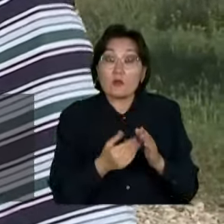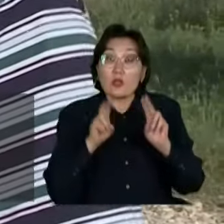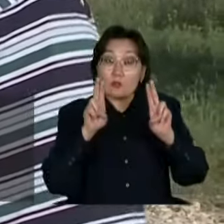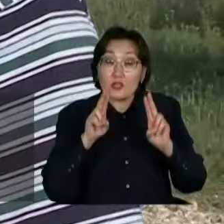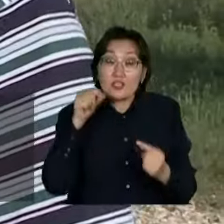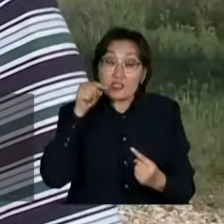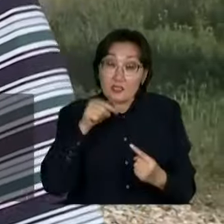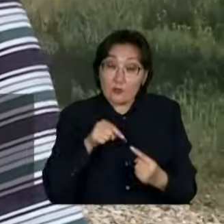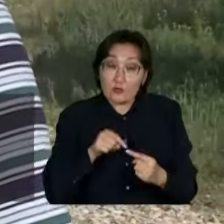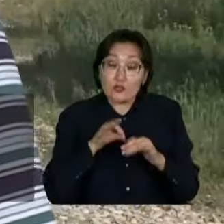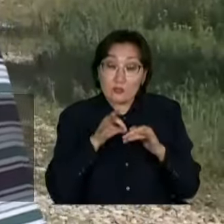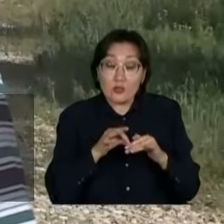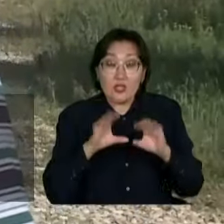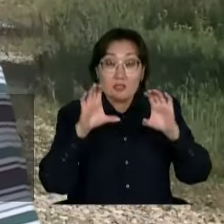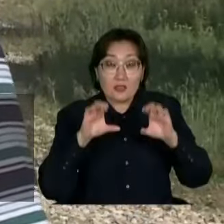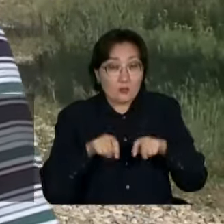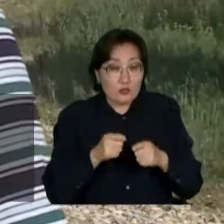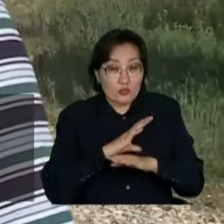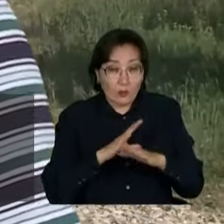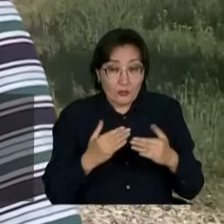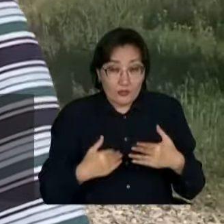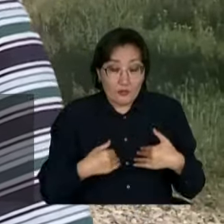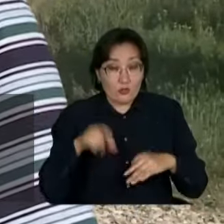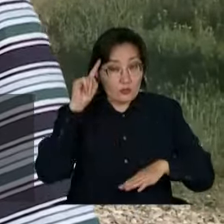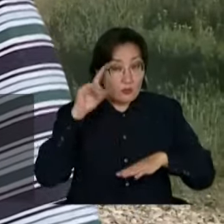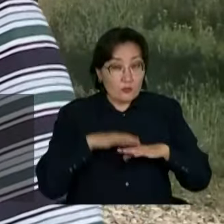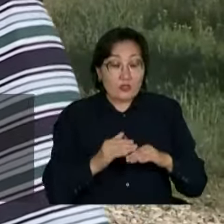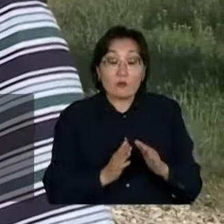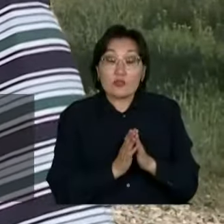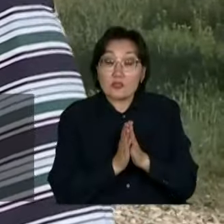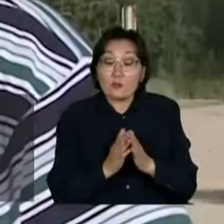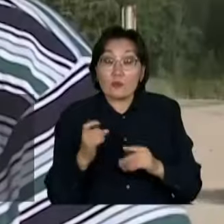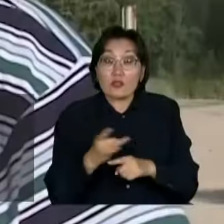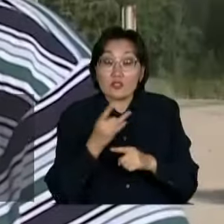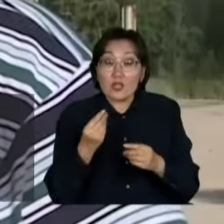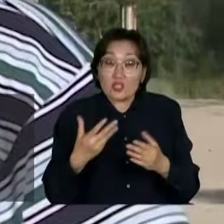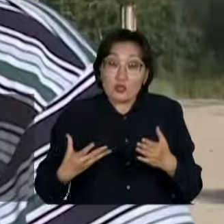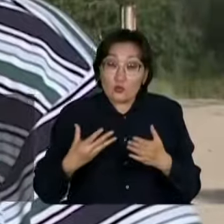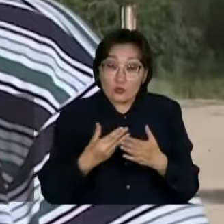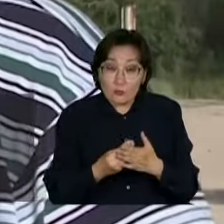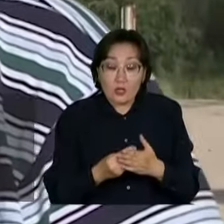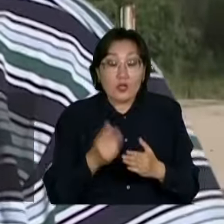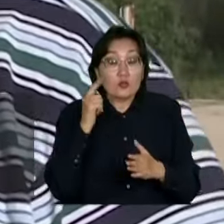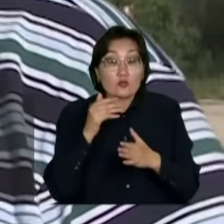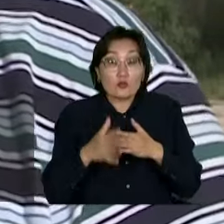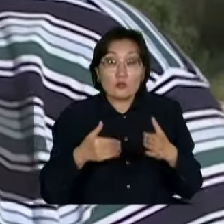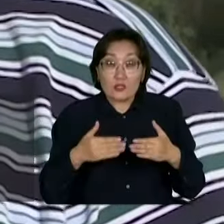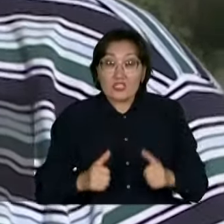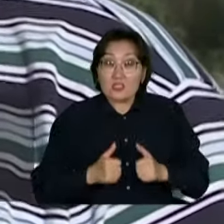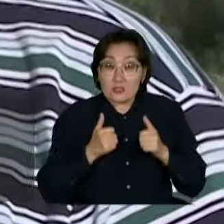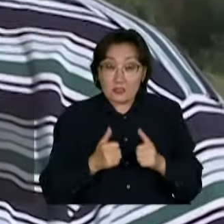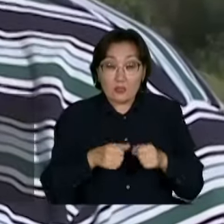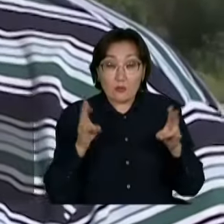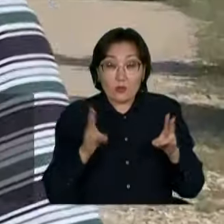болған. Ешқандай заң бұзушылық байқалмады. Біз әкімдіктің сұрауы бойынша бір реттік төлем жасадық. Түсіністік танытуға тырыстық.